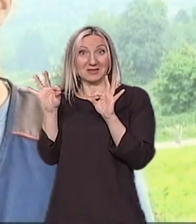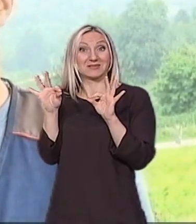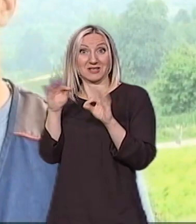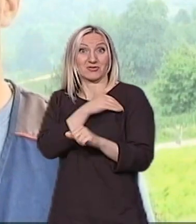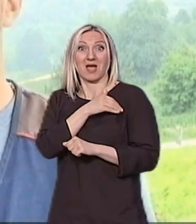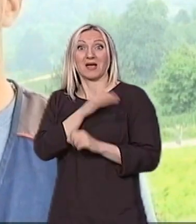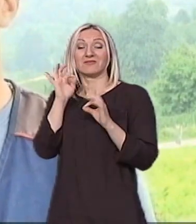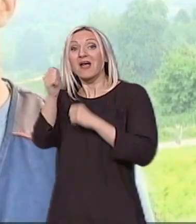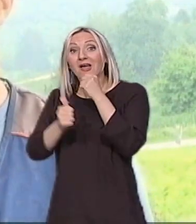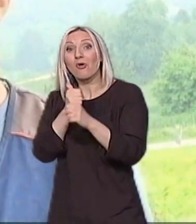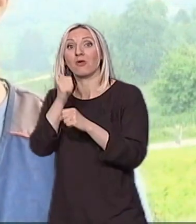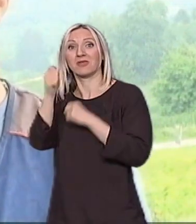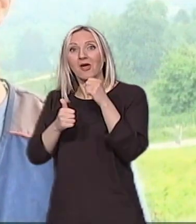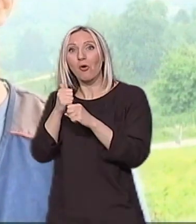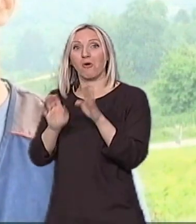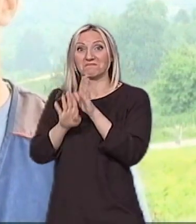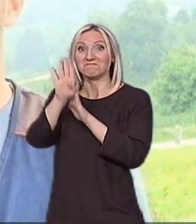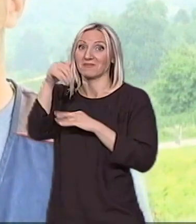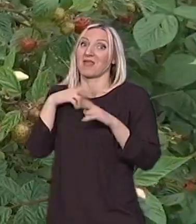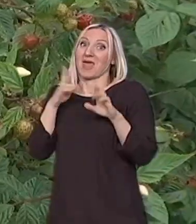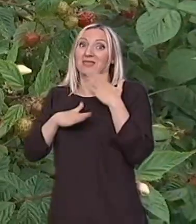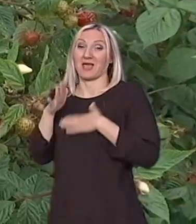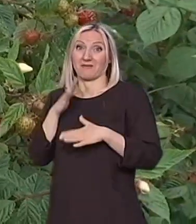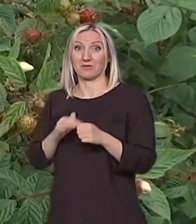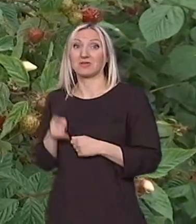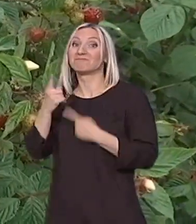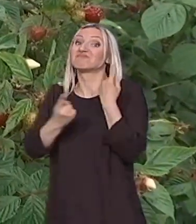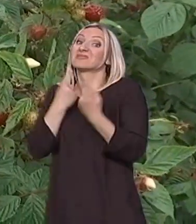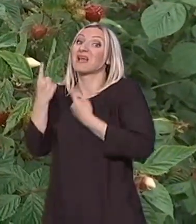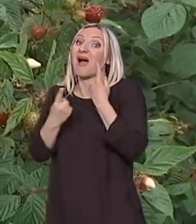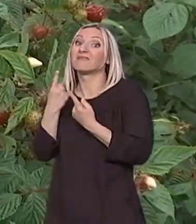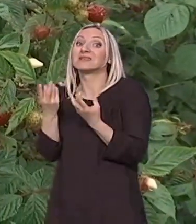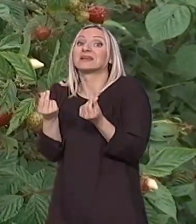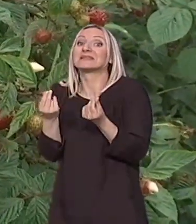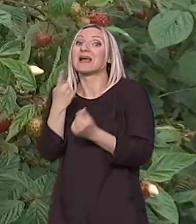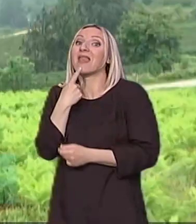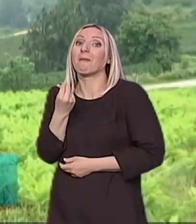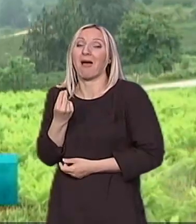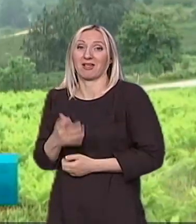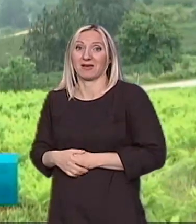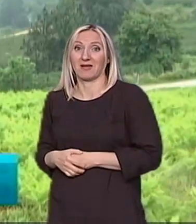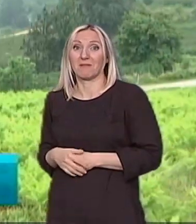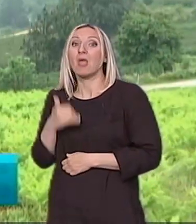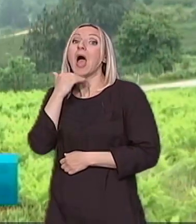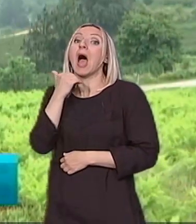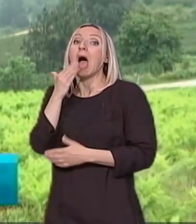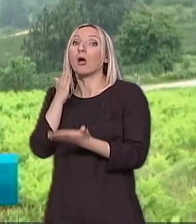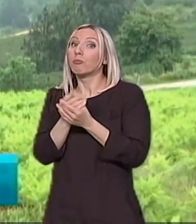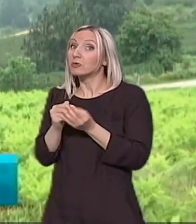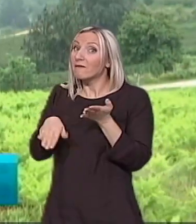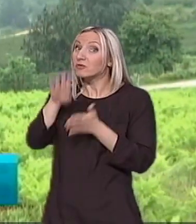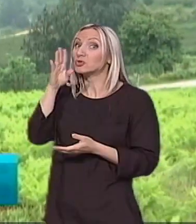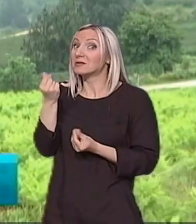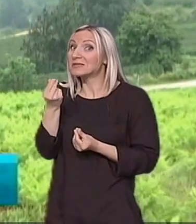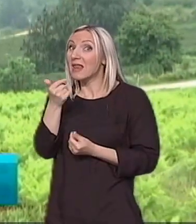s godine u godinu nadamo se da će da raste. To će zavisiti, kažu, i od cene malina. Ako bude malo veća cena sa